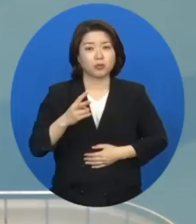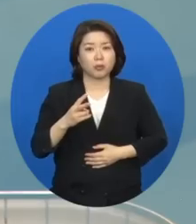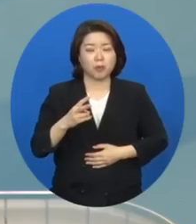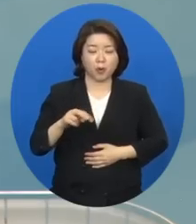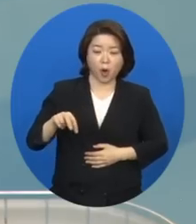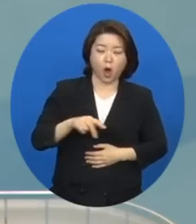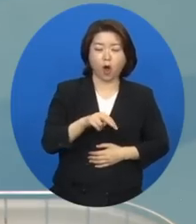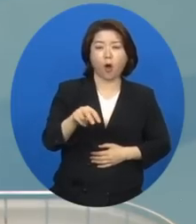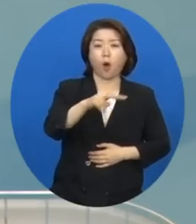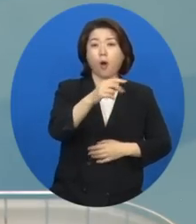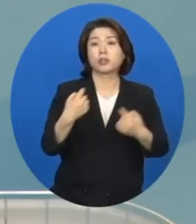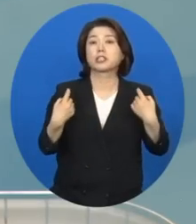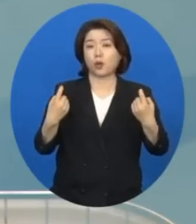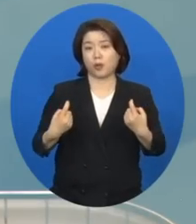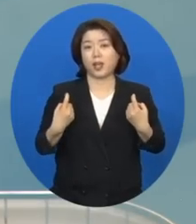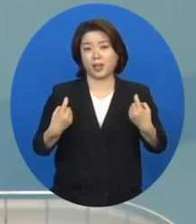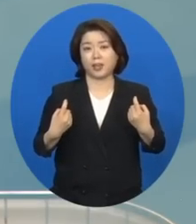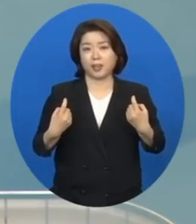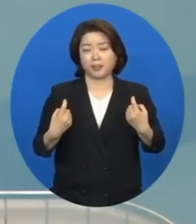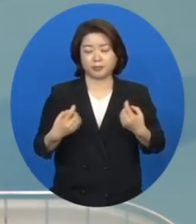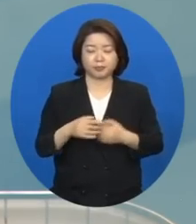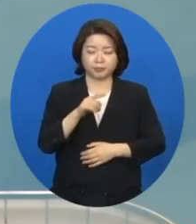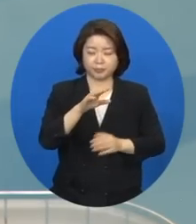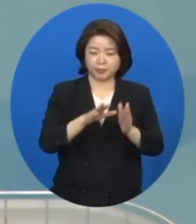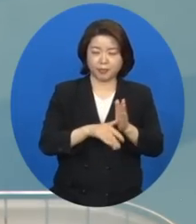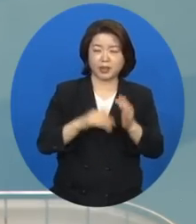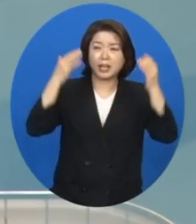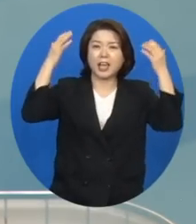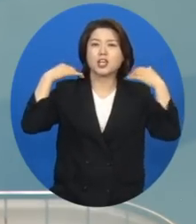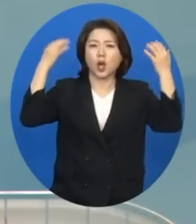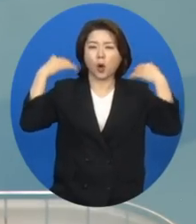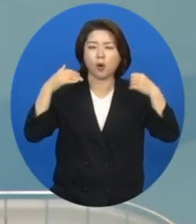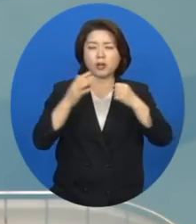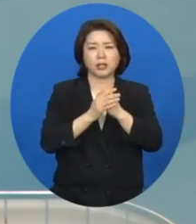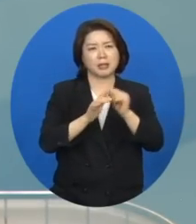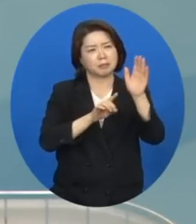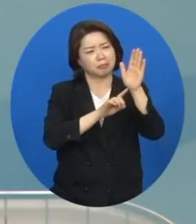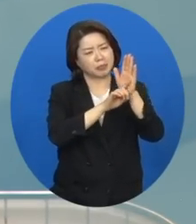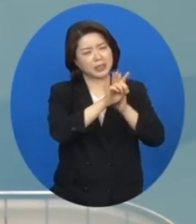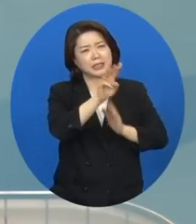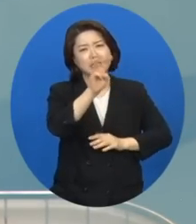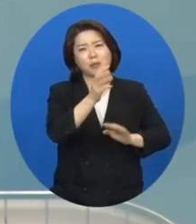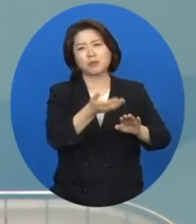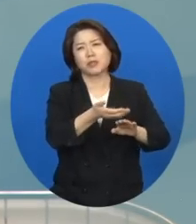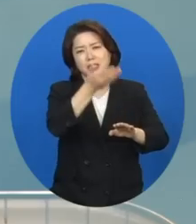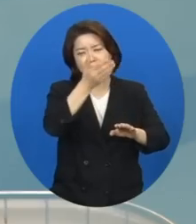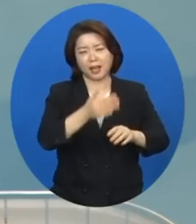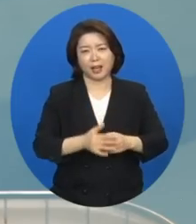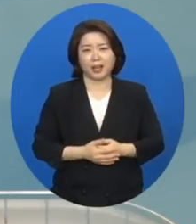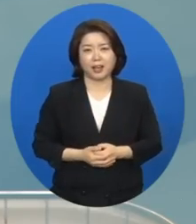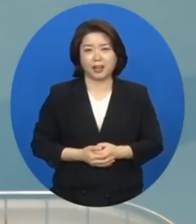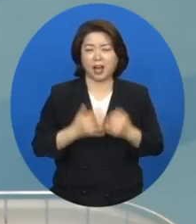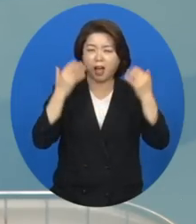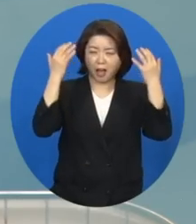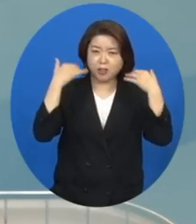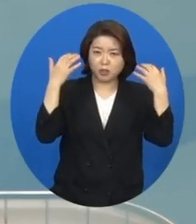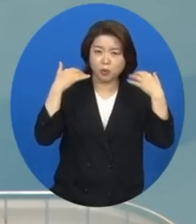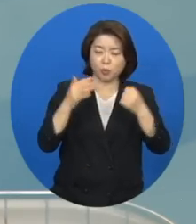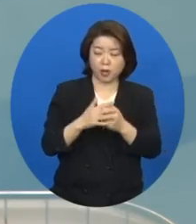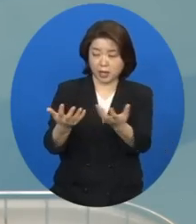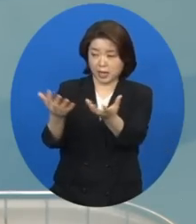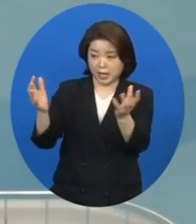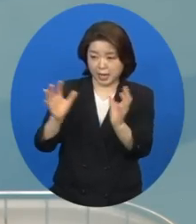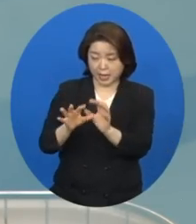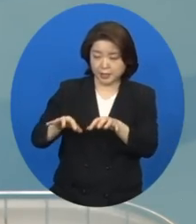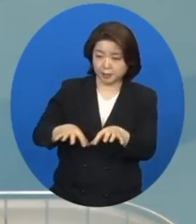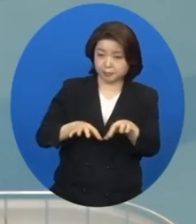걸어다니는 여행을 하고 있는데 그때 여름이었습니다. 30도가 넘는 여름이었는데 단체 일행들과 함께